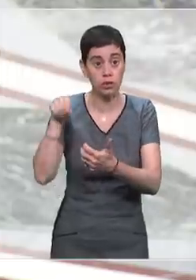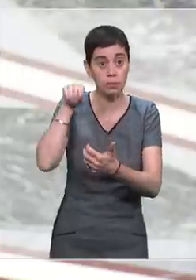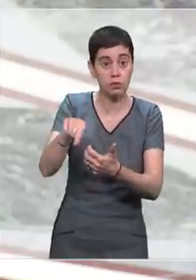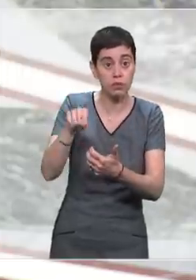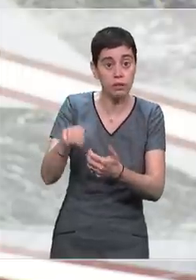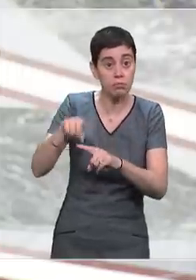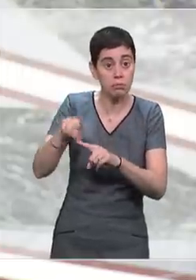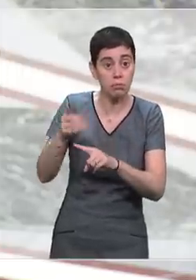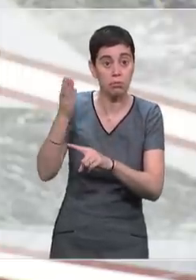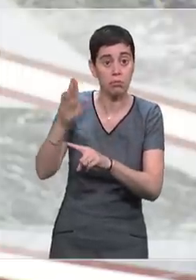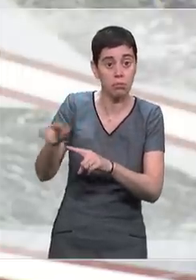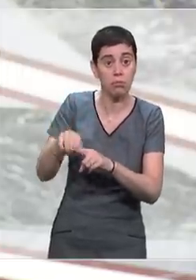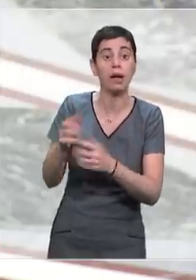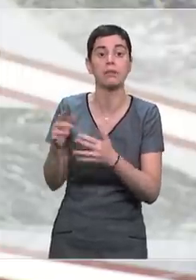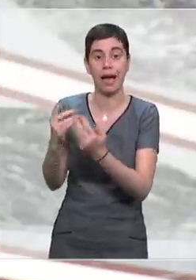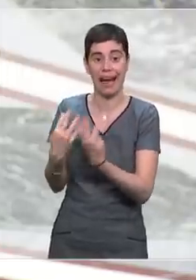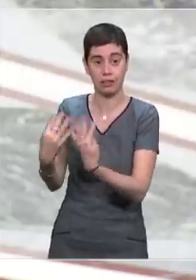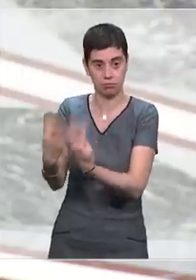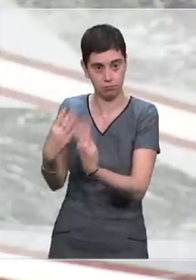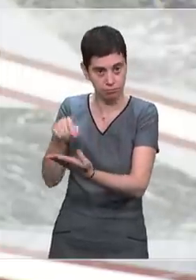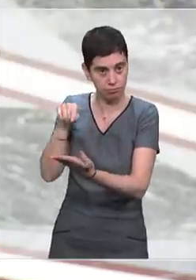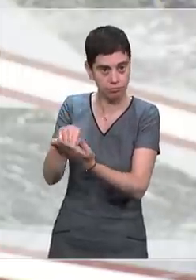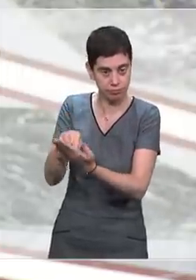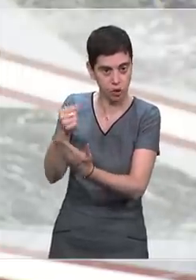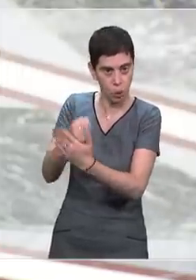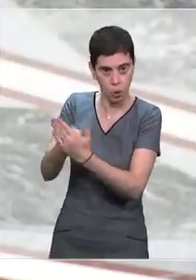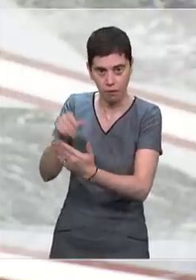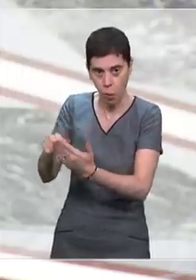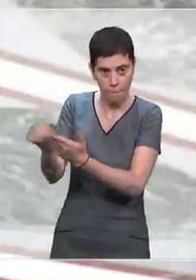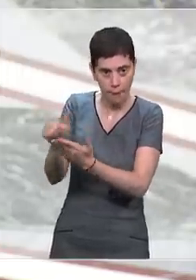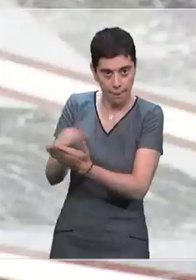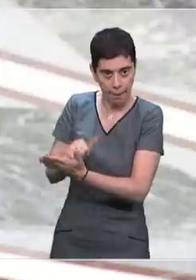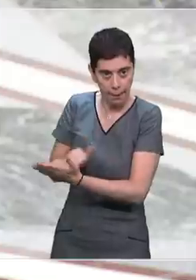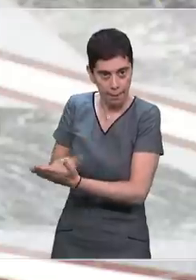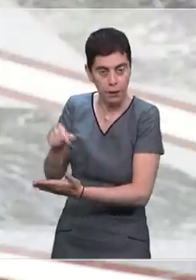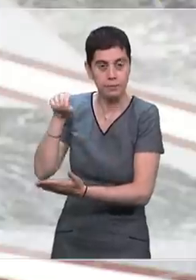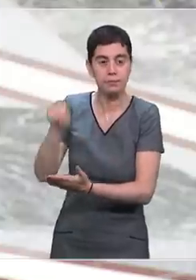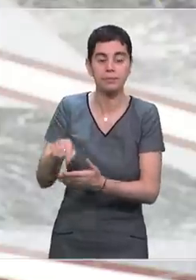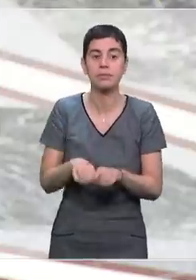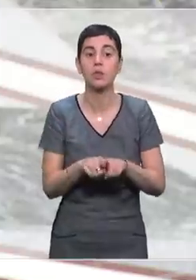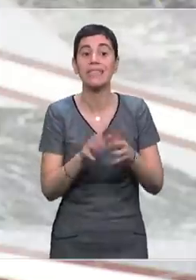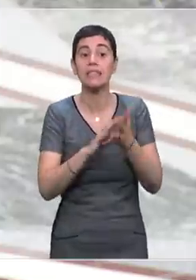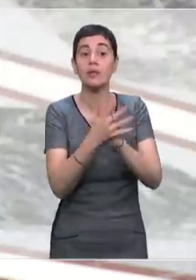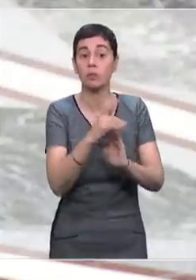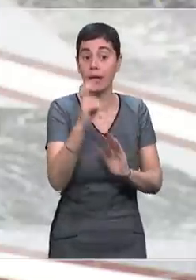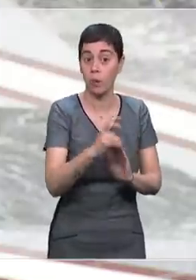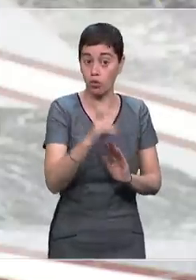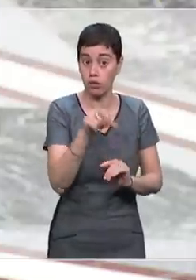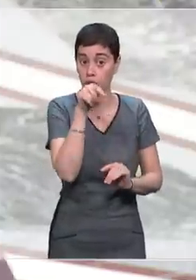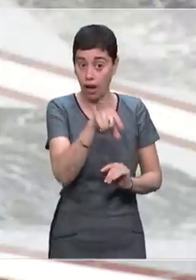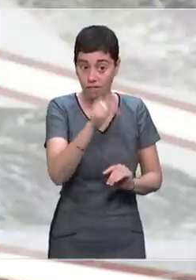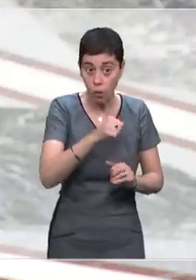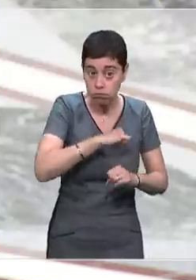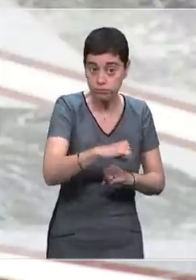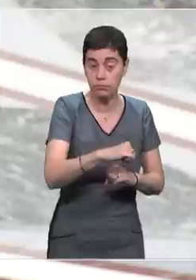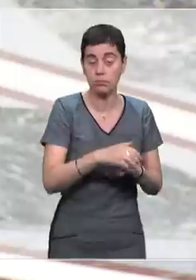du logement dans l'ensemble de nos Outre-mer. Nous investissons également pour accélérer la transition écologique dans nos Outre-mer, par exemple faire